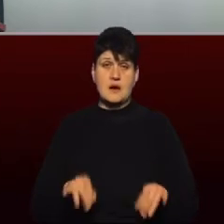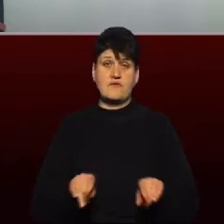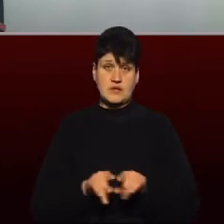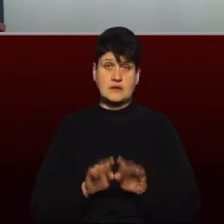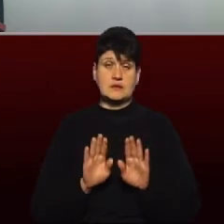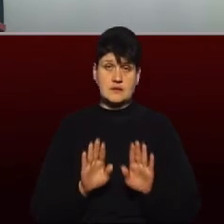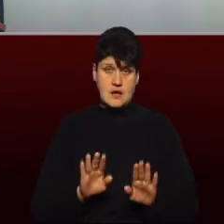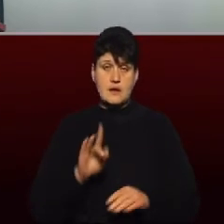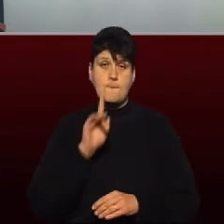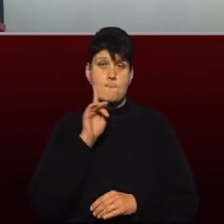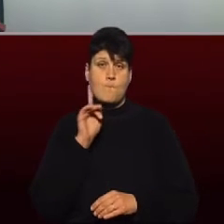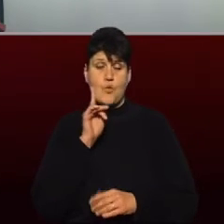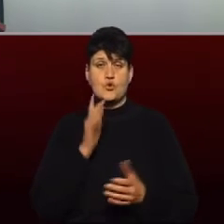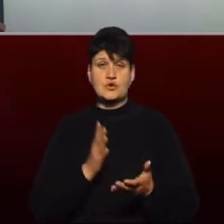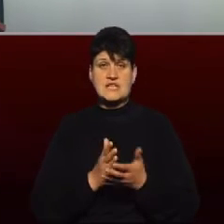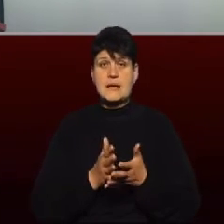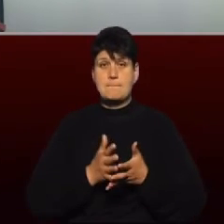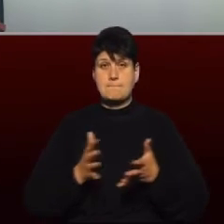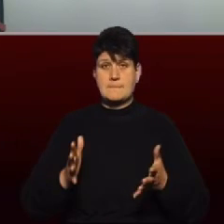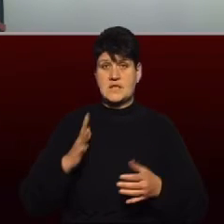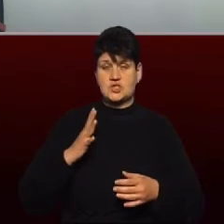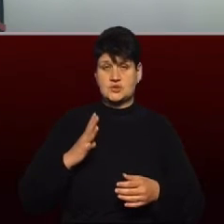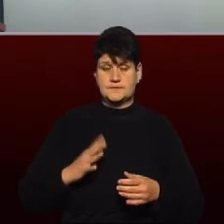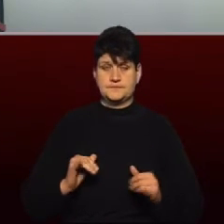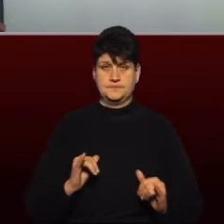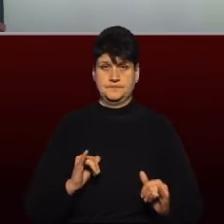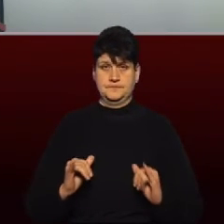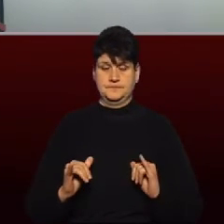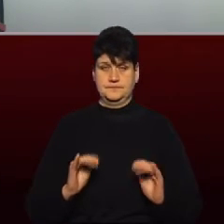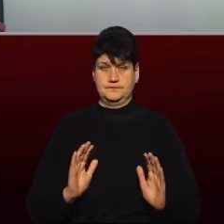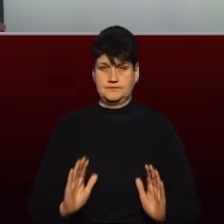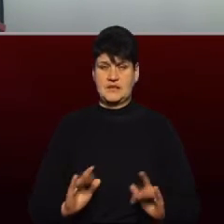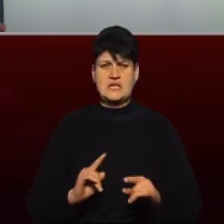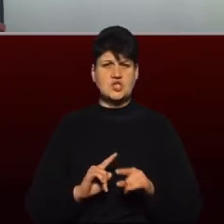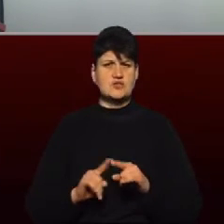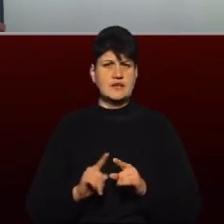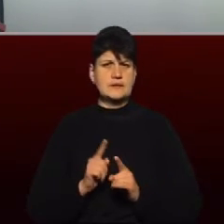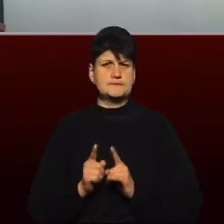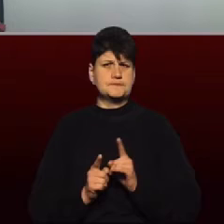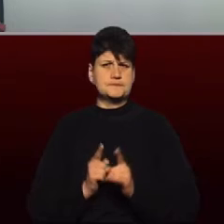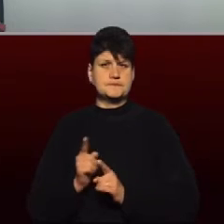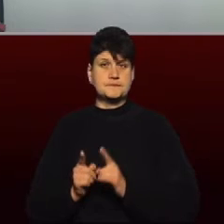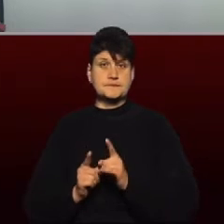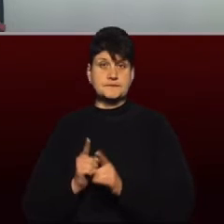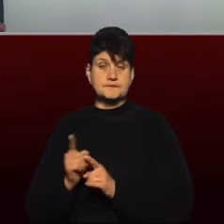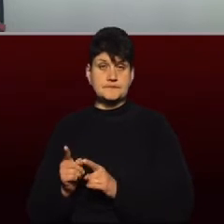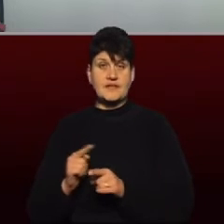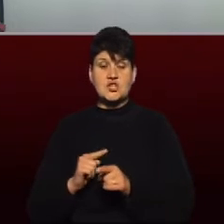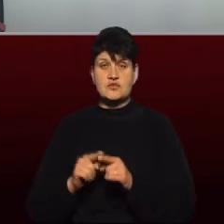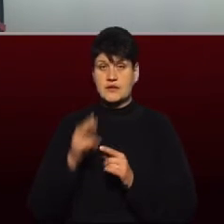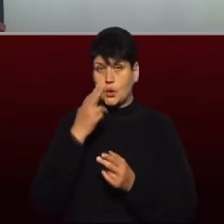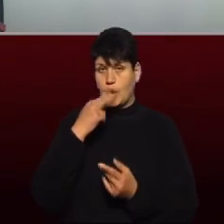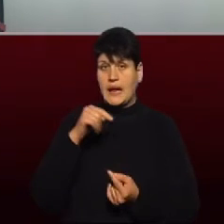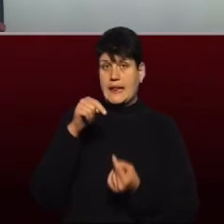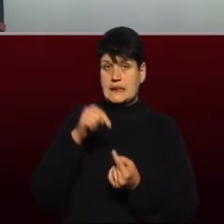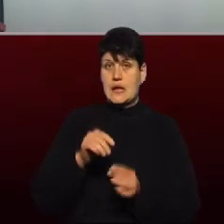більш толерантними, вона швидко змінюється, скажімо так, швидко адаптовується. Так?